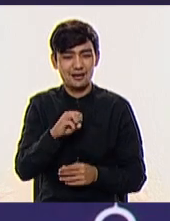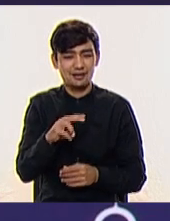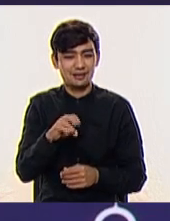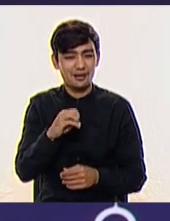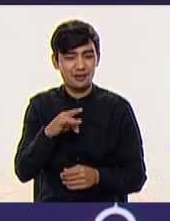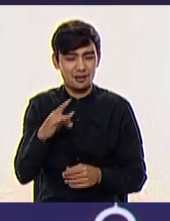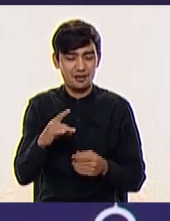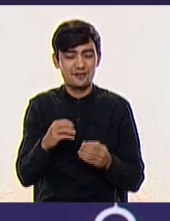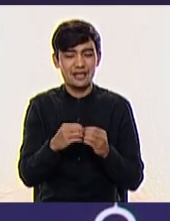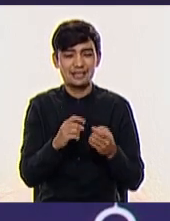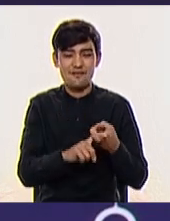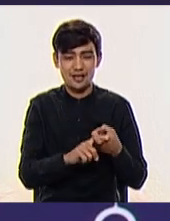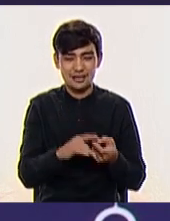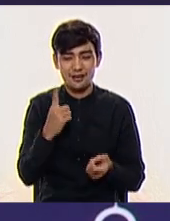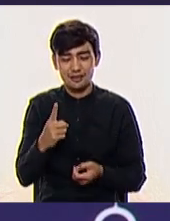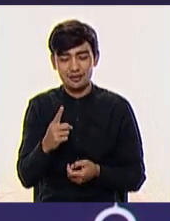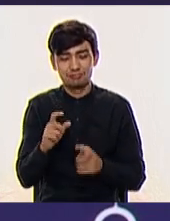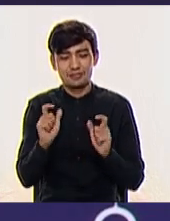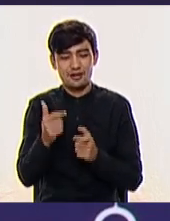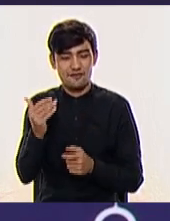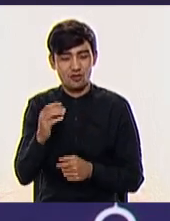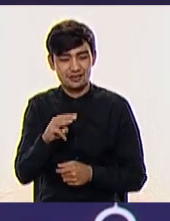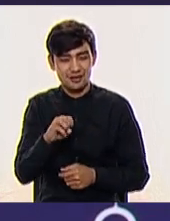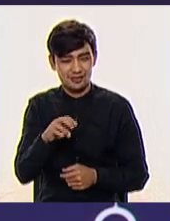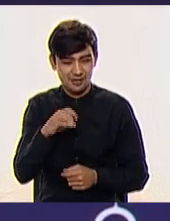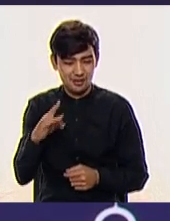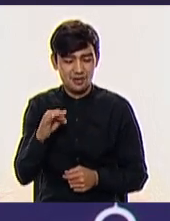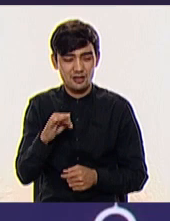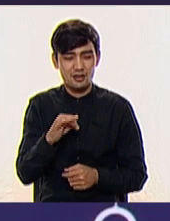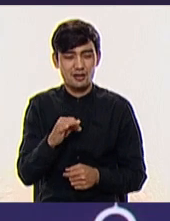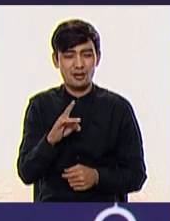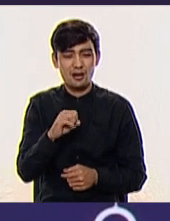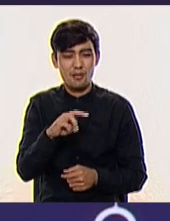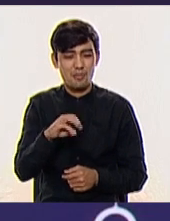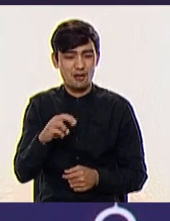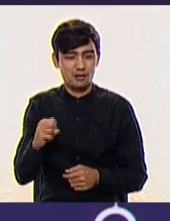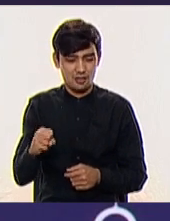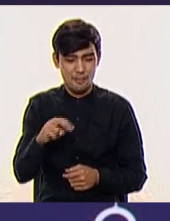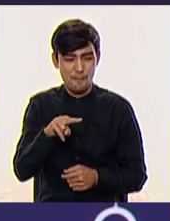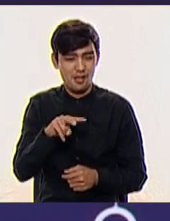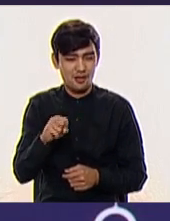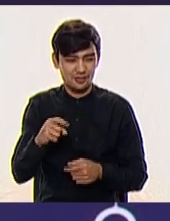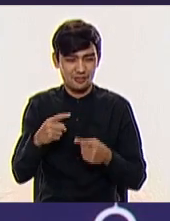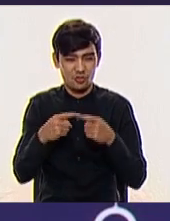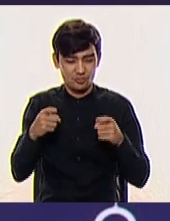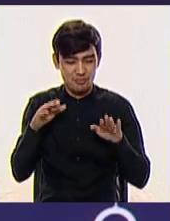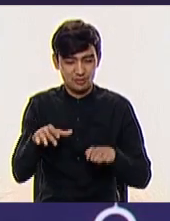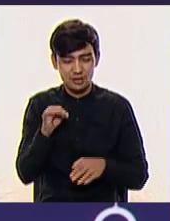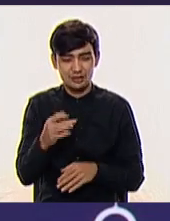10 инфекционных, один карантинный стационар на базе отеля «Ромада Плаза». Дополнительно разворачиваем 300